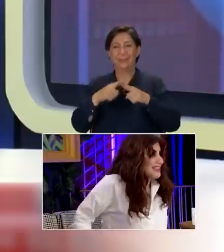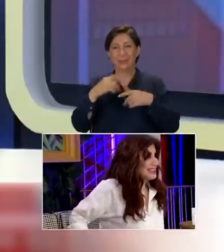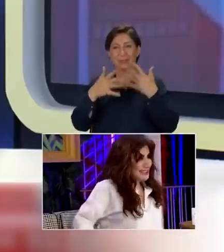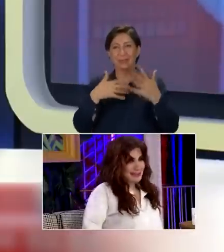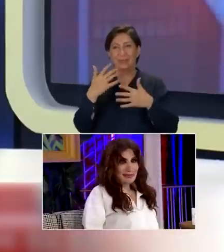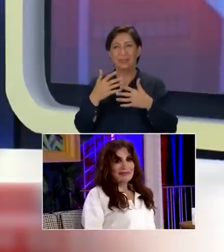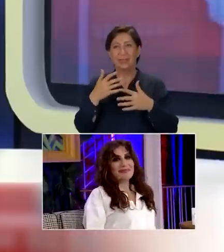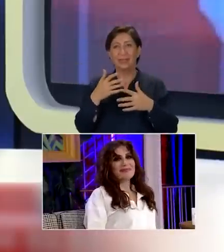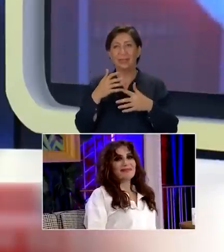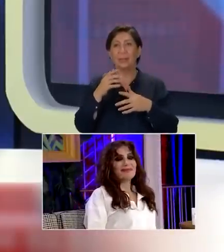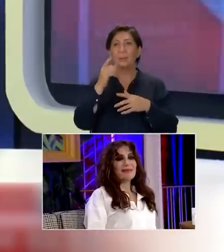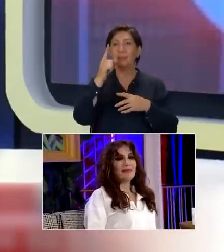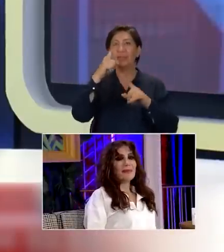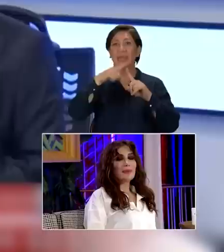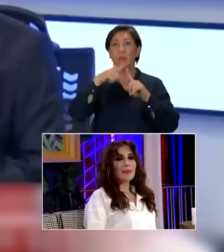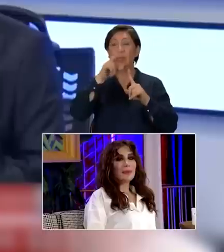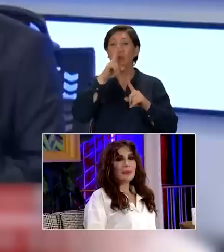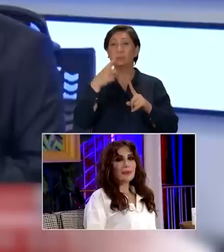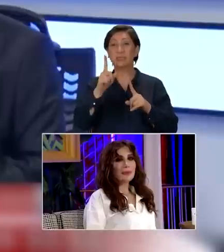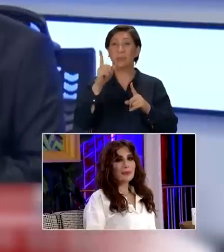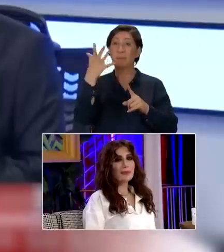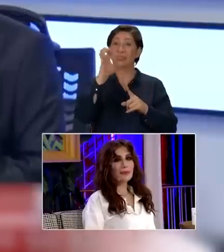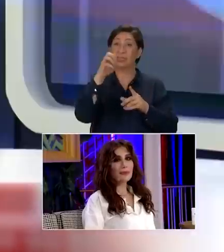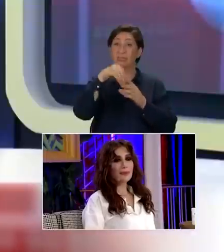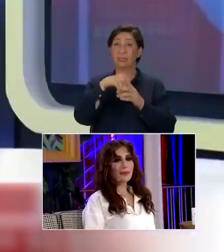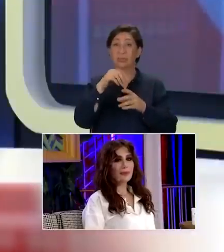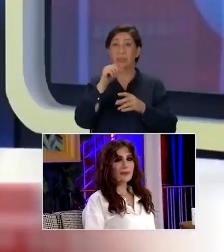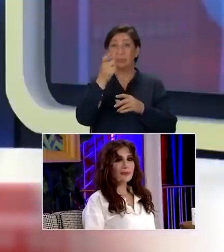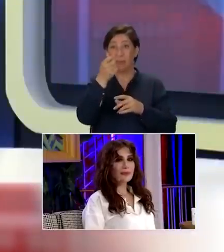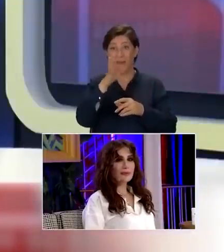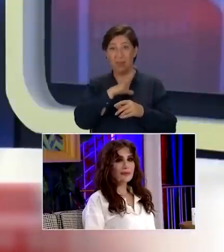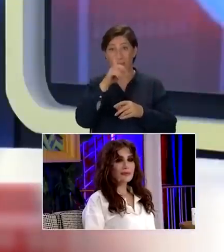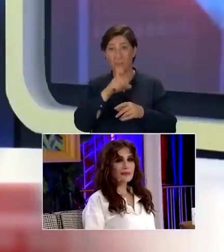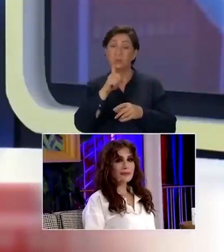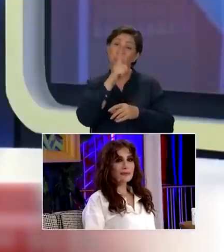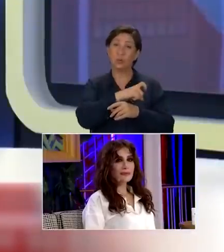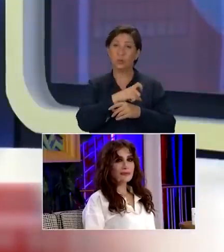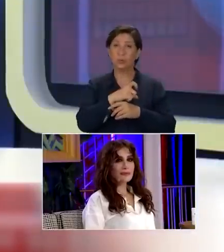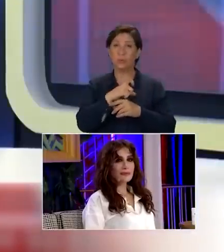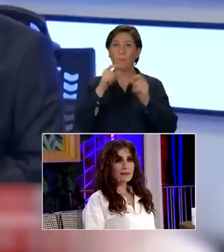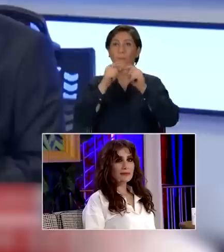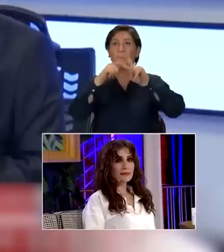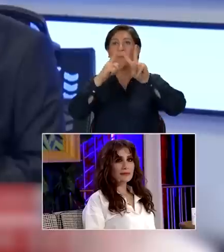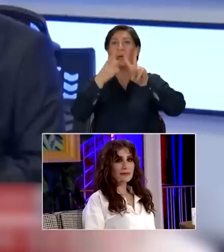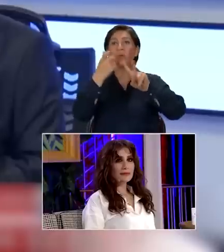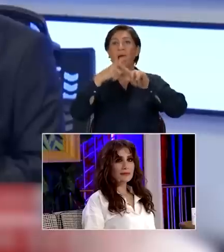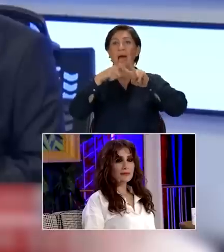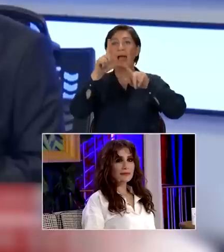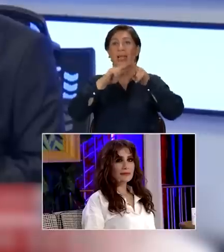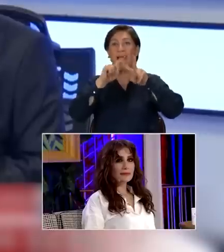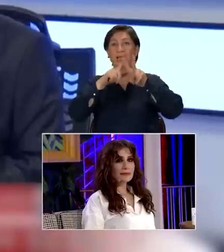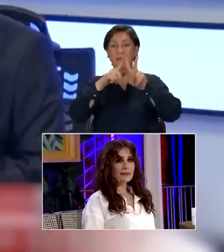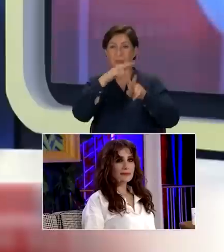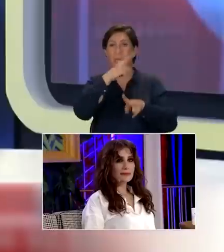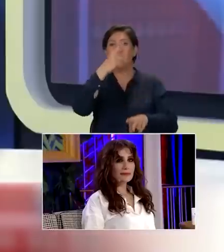ay olsa hiç büyük para. Hiç para kaldı mı diye sor. 1 trilyon 200 milyar para yani almış 5 ayda. Hiç para kaldı büyük mı para.